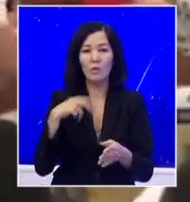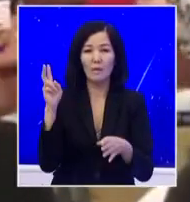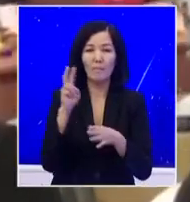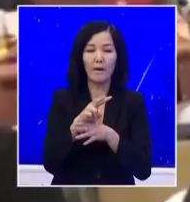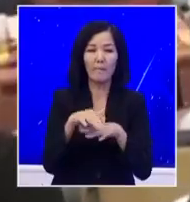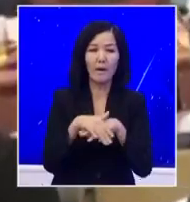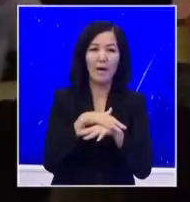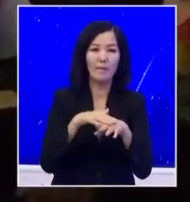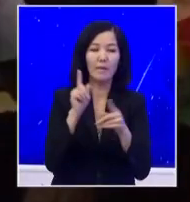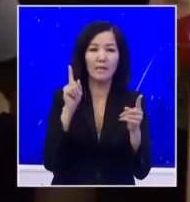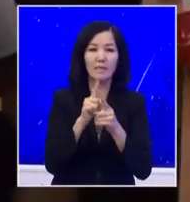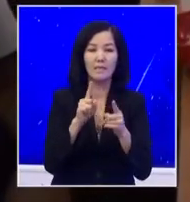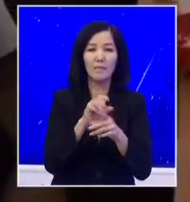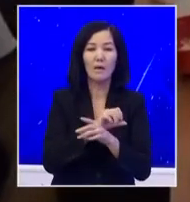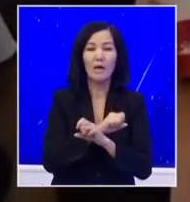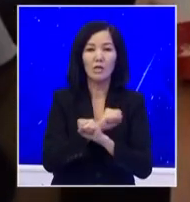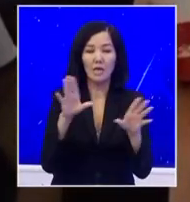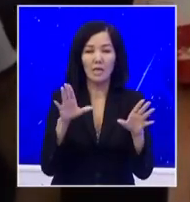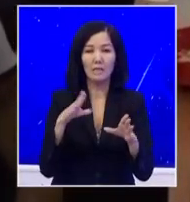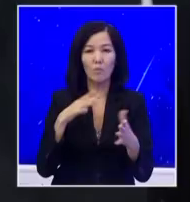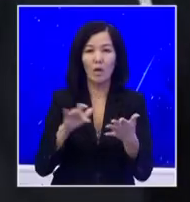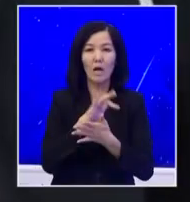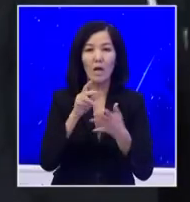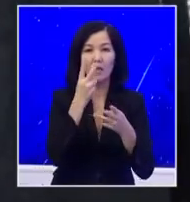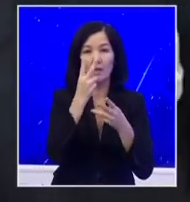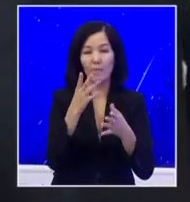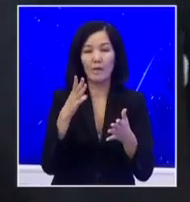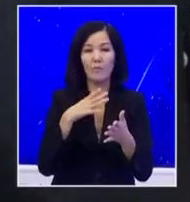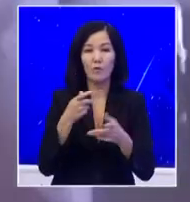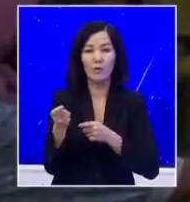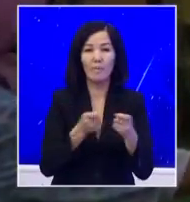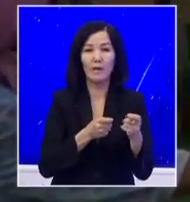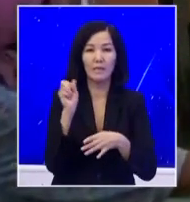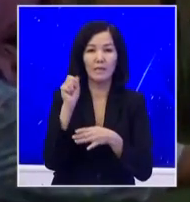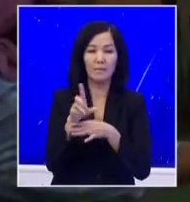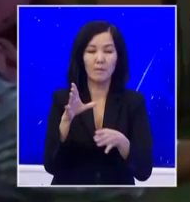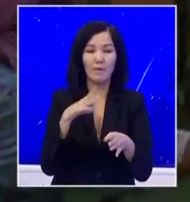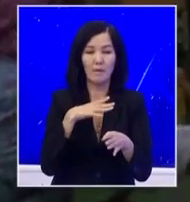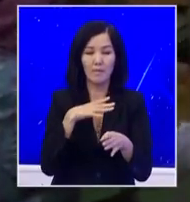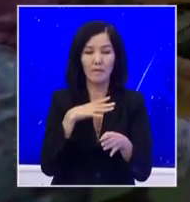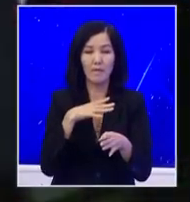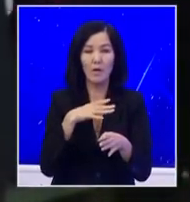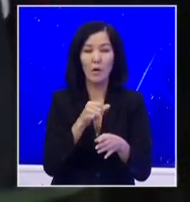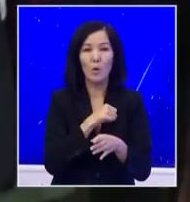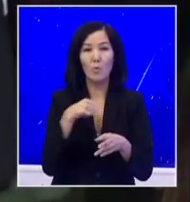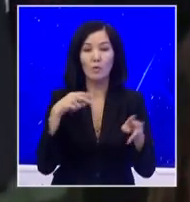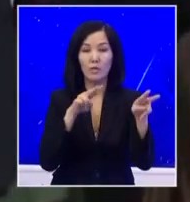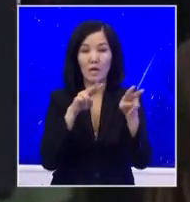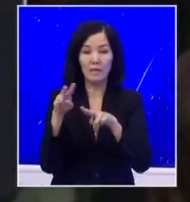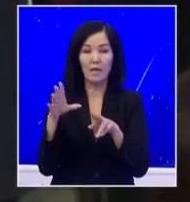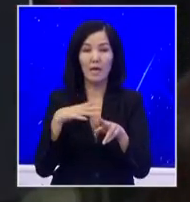қарамастан жарылыс болған қаланы аралады. Сәйкесінше үкімет пен жергілікті басшылыққа бірқатар тапсырмалар жүктеп, өз қадағалауын